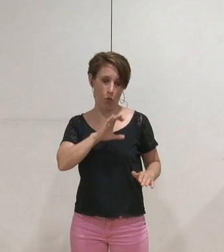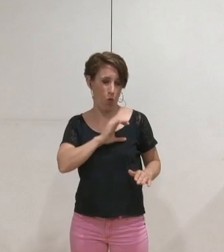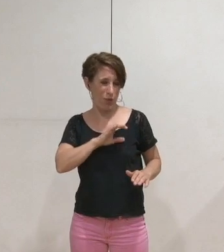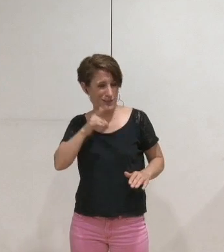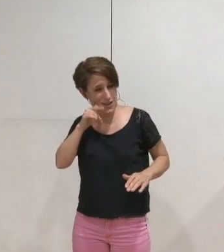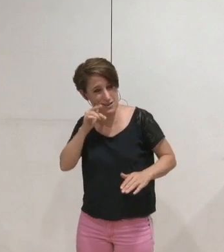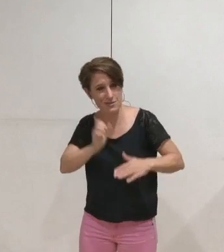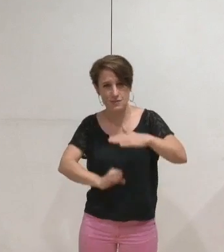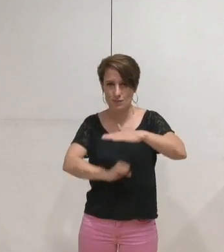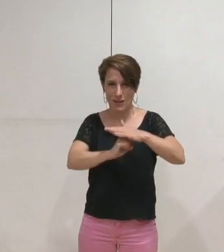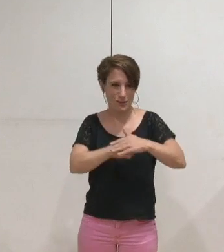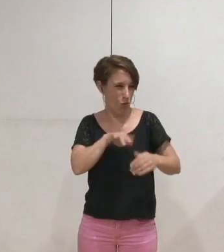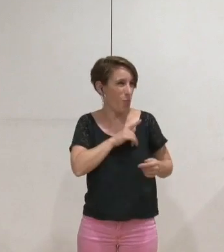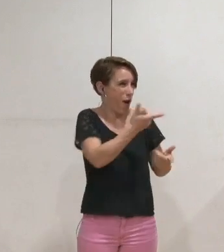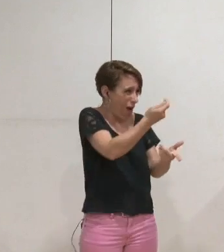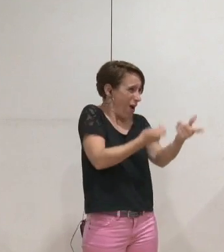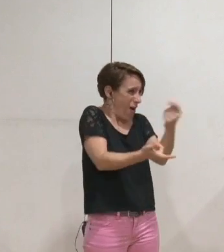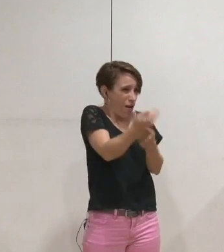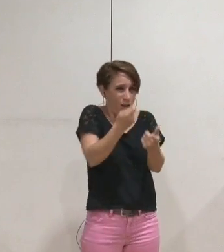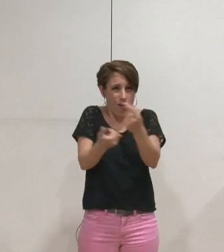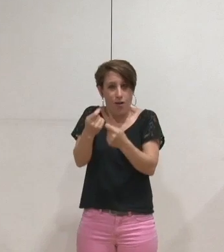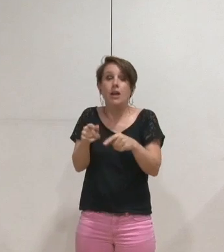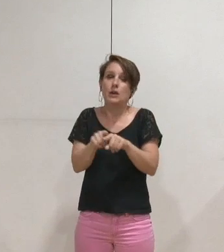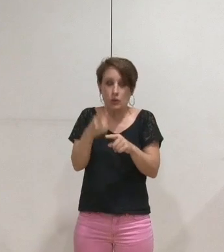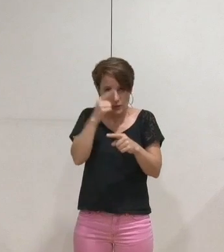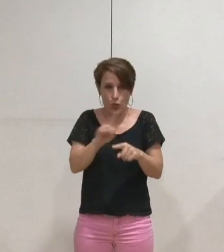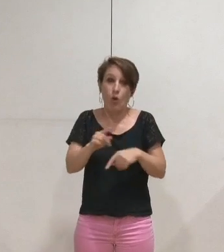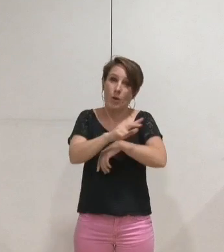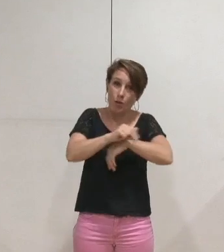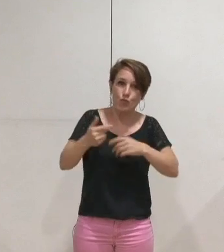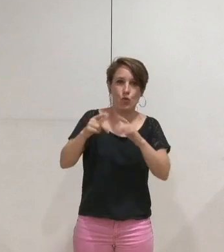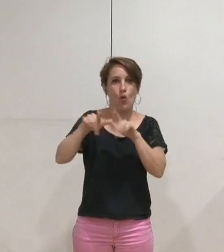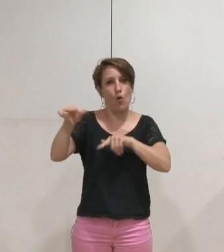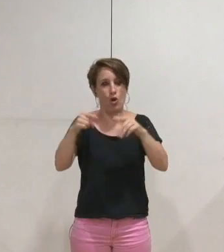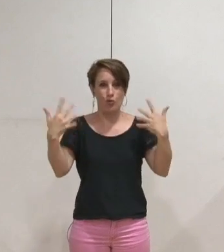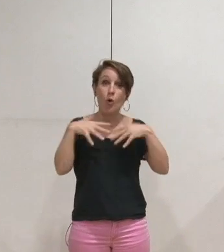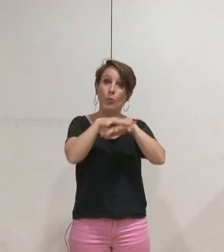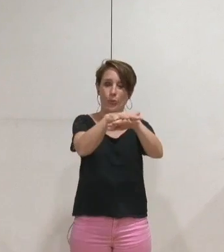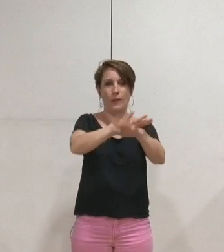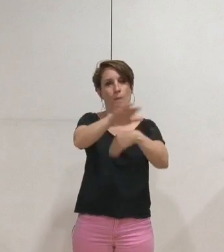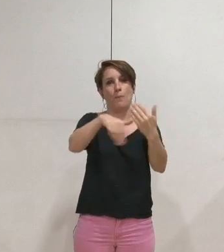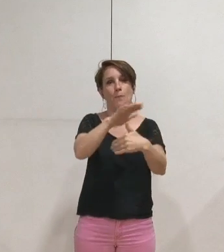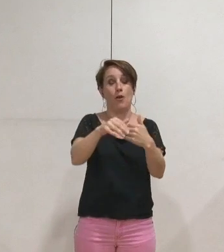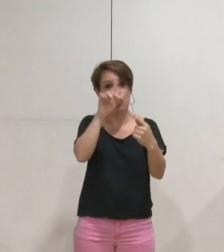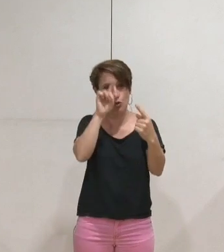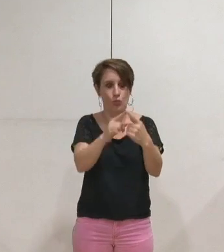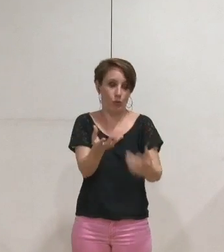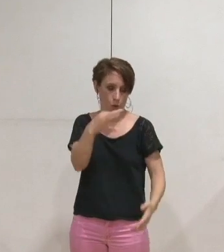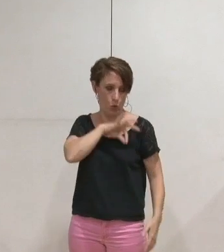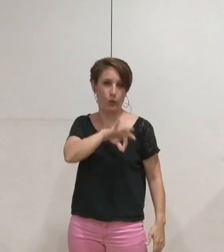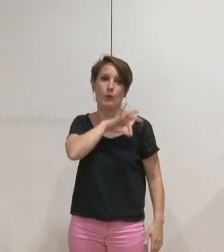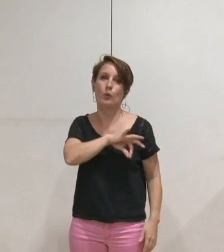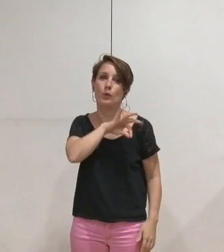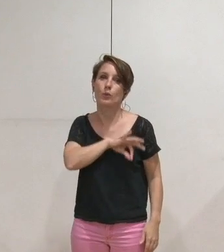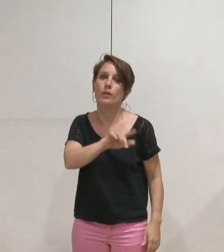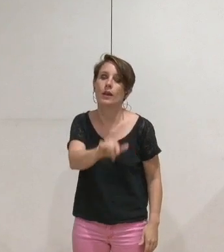active de prospect et dans une opération mixte de logement et de bureaux de pouvoir apporter des recettes à cette opération